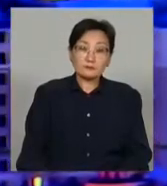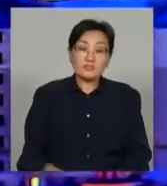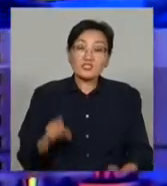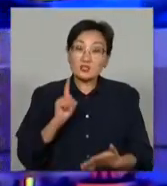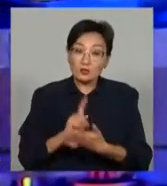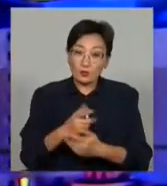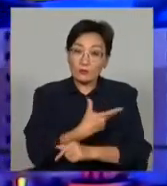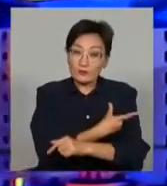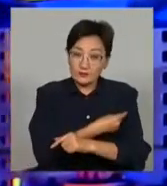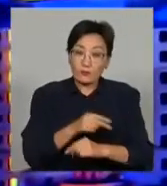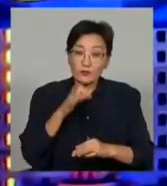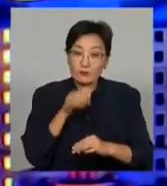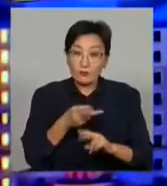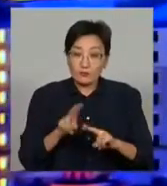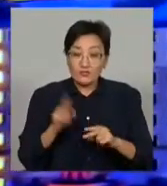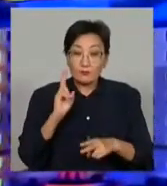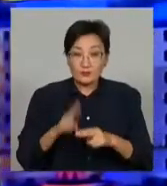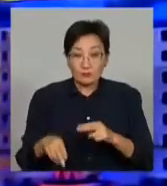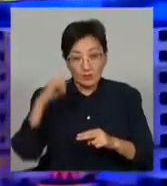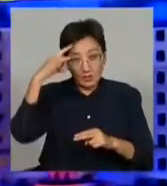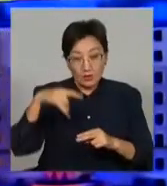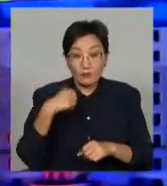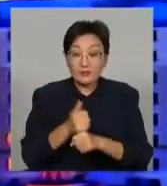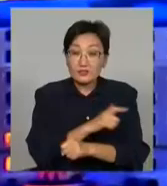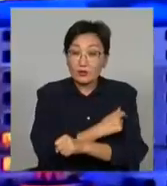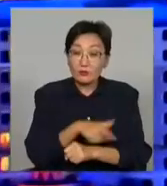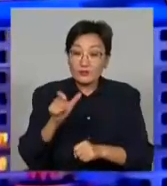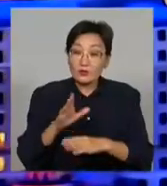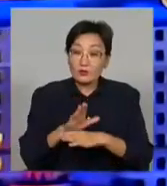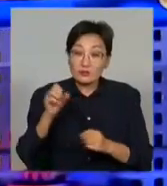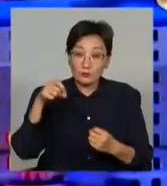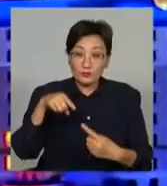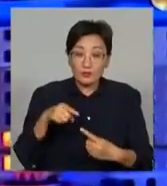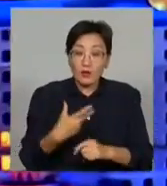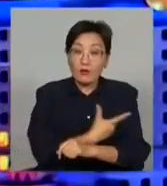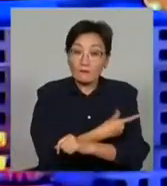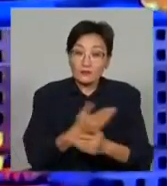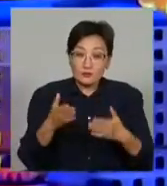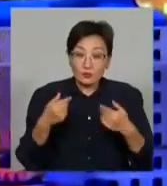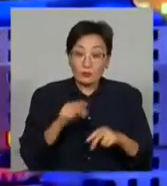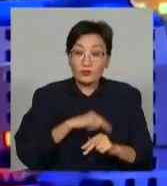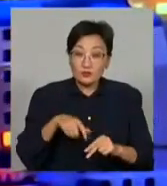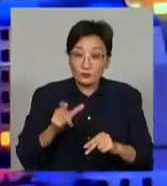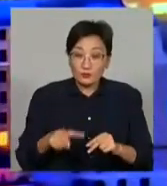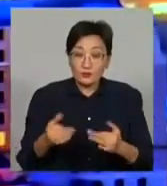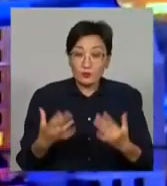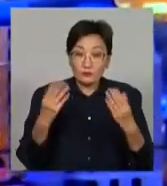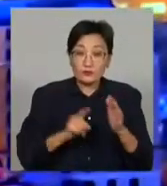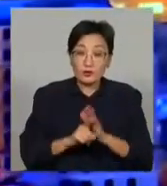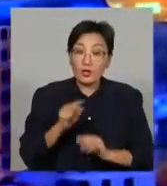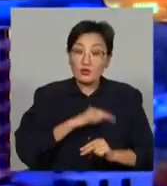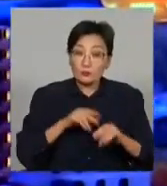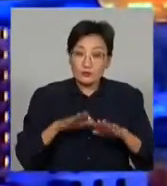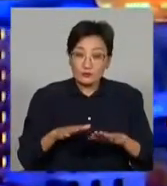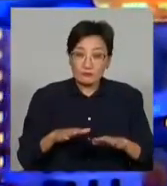Міндетті вакцина салдыру мерзімі осымен тәмәм. Еліміздің бас санитар дәрігердің қаулысына сәйкес. Вакцина алмаған қызметкерлер бүгіннен бастап жұмыс